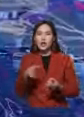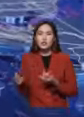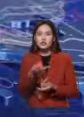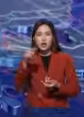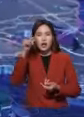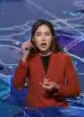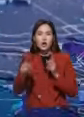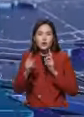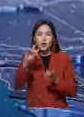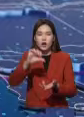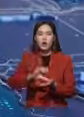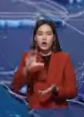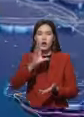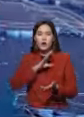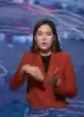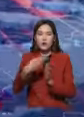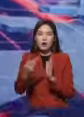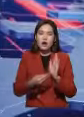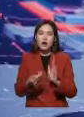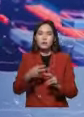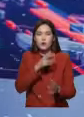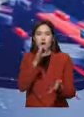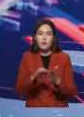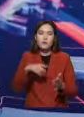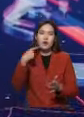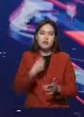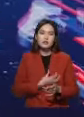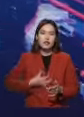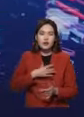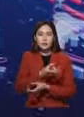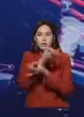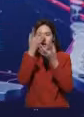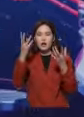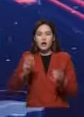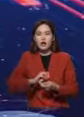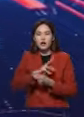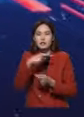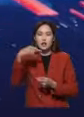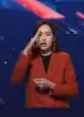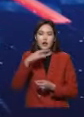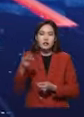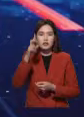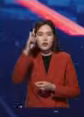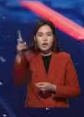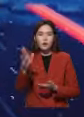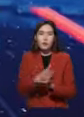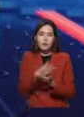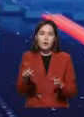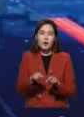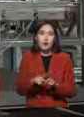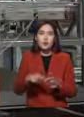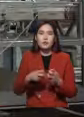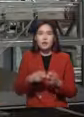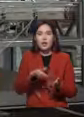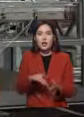сұрақ қойылған. Оның жауабында бұл форматтың Ресей үшін маңызы негізгі мазмұны қамтылған. Ресей мен Қазақстан екі бөлек мемлекет болғанымен ортақ мәселелері